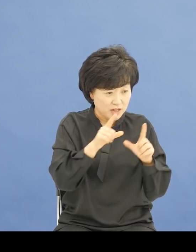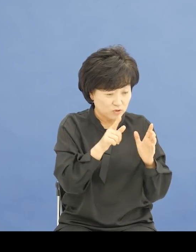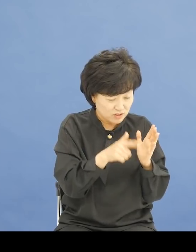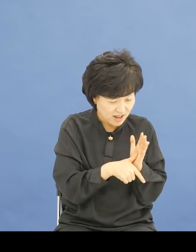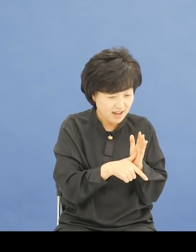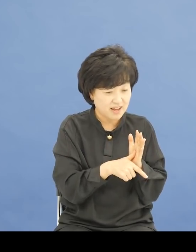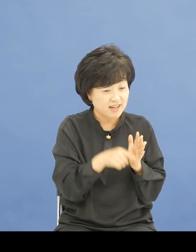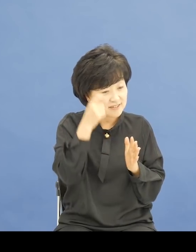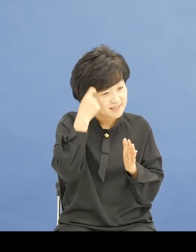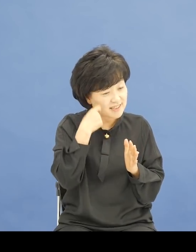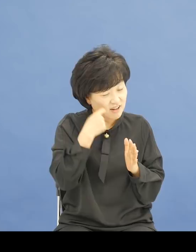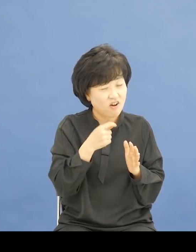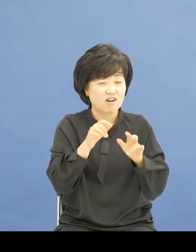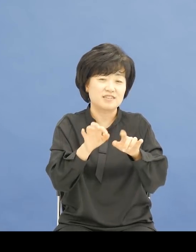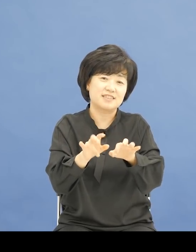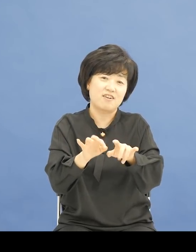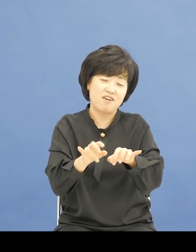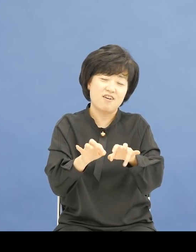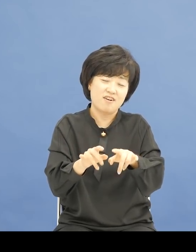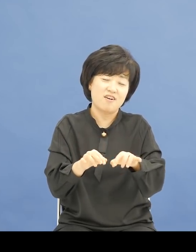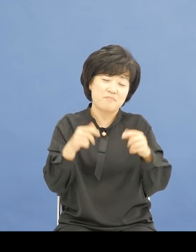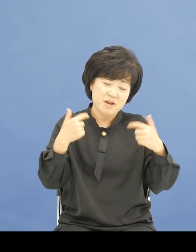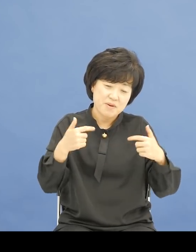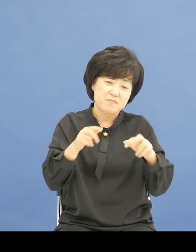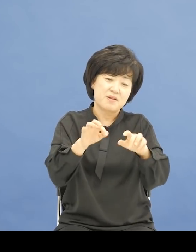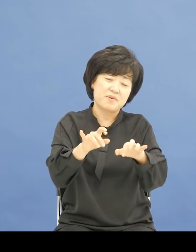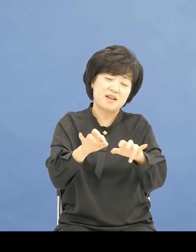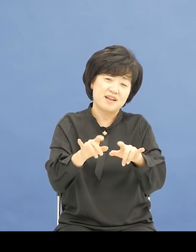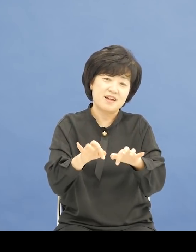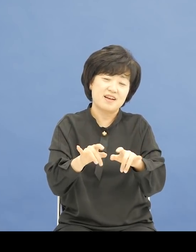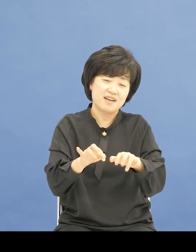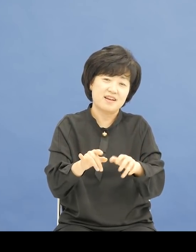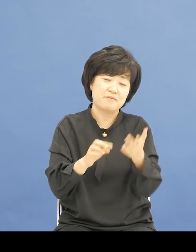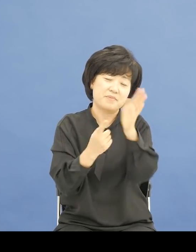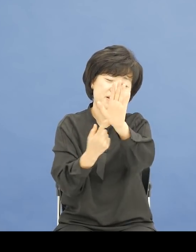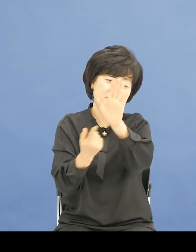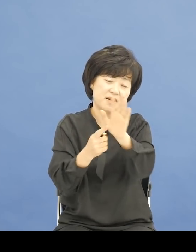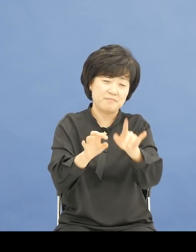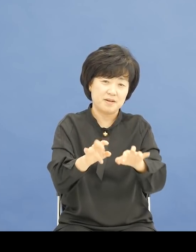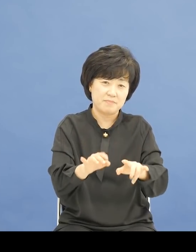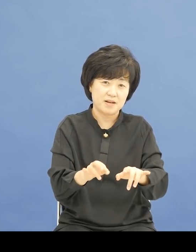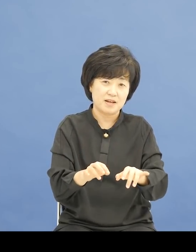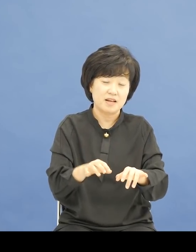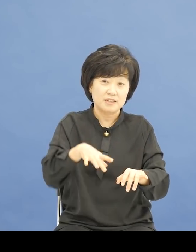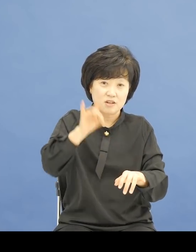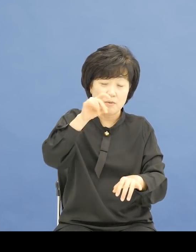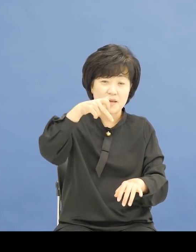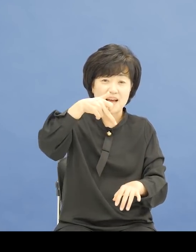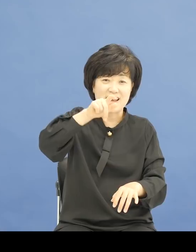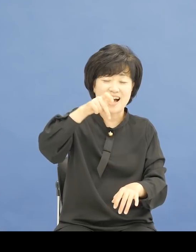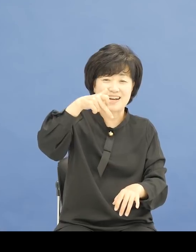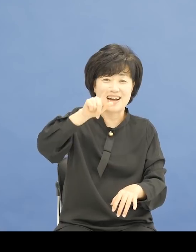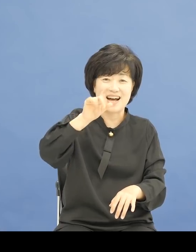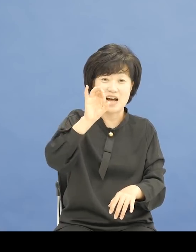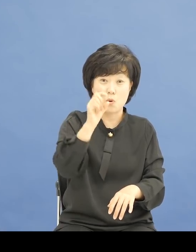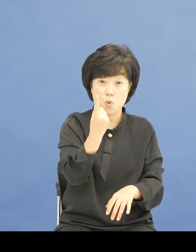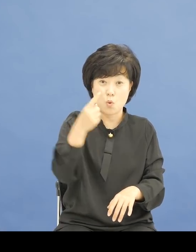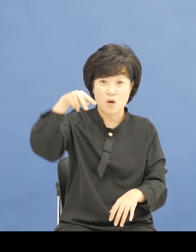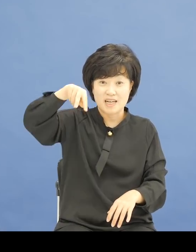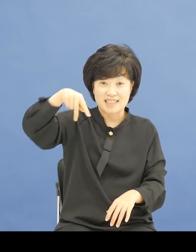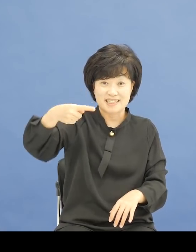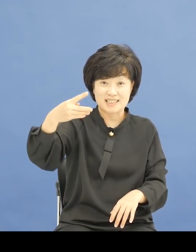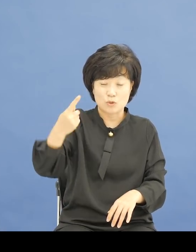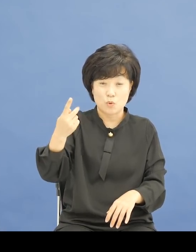있었던 일들을 글로. 꾸준하게 그냥 글로 남겼습니다. 일기처럼. 맞습니다. 네. 처음에는 SNS 카카오 스토리에서 시작했거든요.